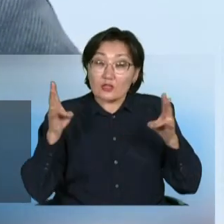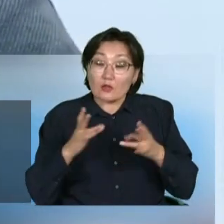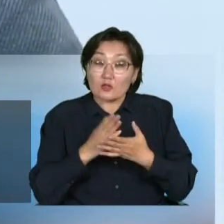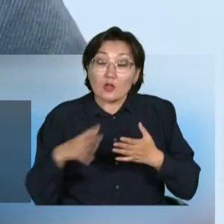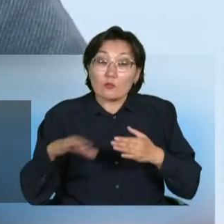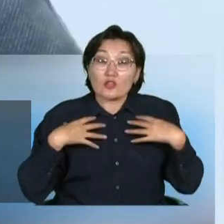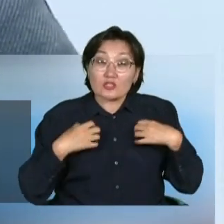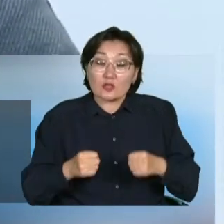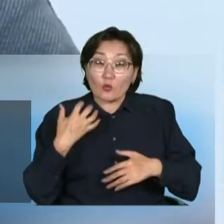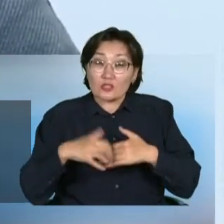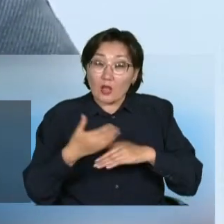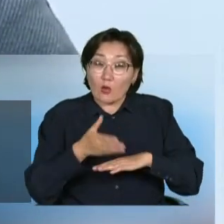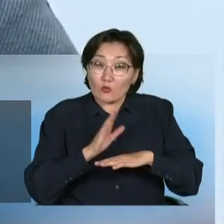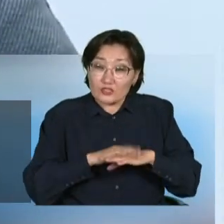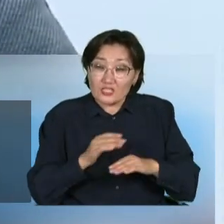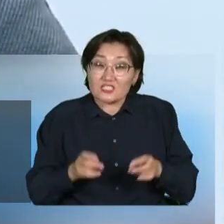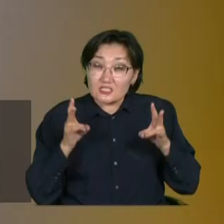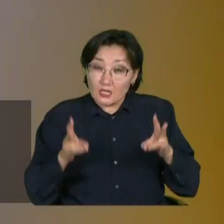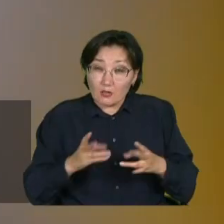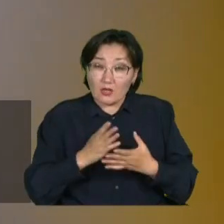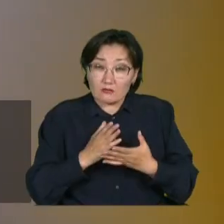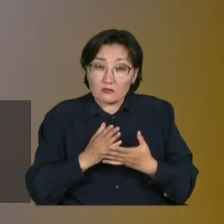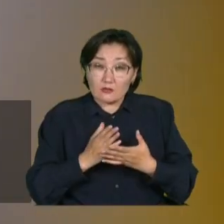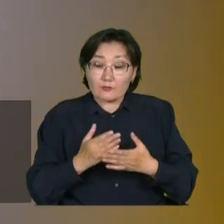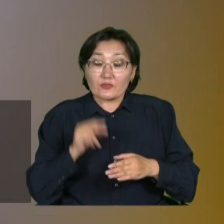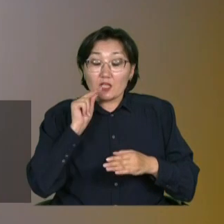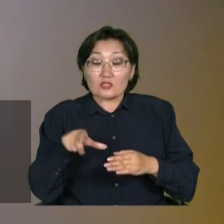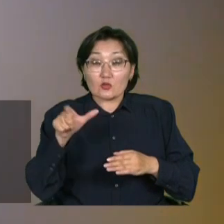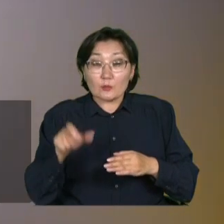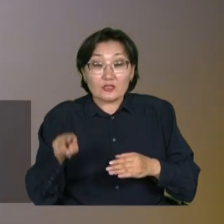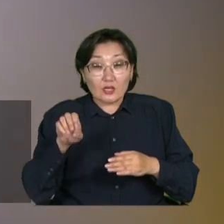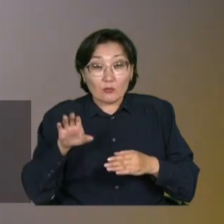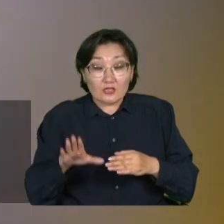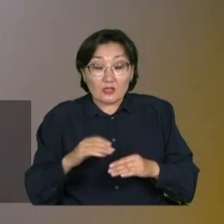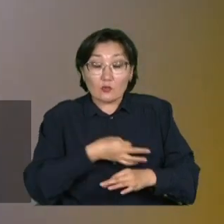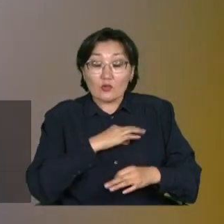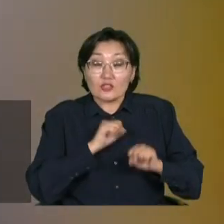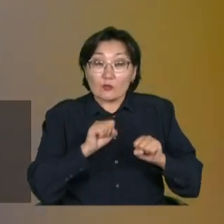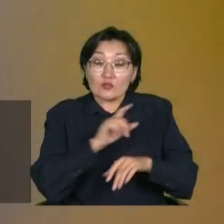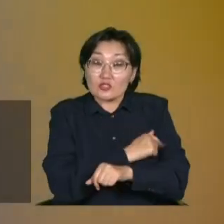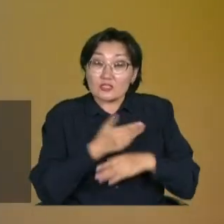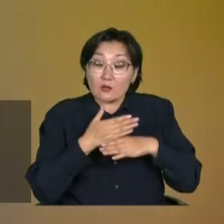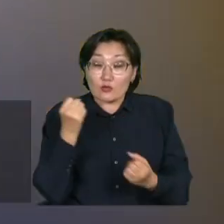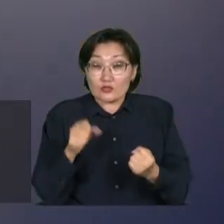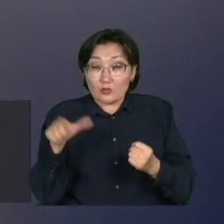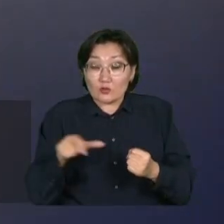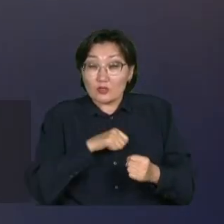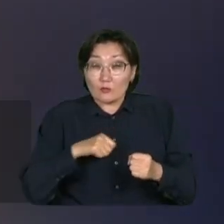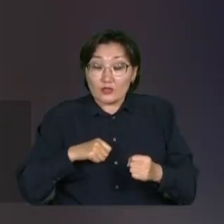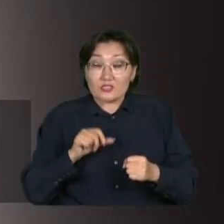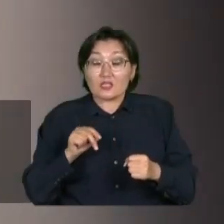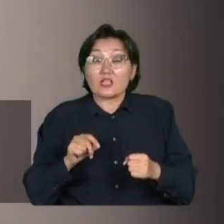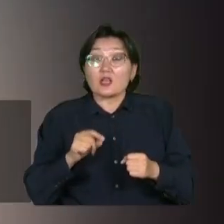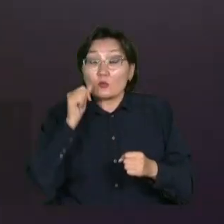барлығы денсаулыққа орташа ауырлықтағы зиян келтірген. Айыпталушы Нұрболат Тәкебаевтың адвокаты жедел жәрдем жүргізушісінің өзі сотталушымен